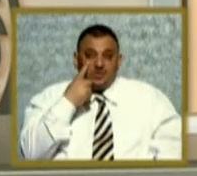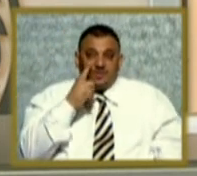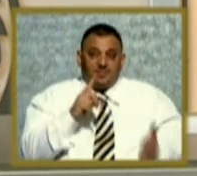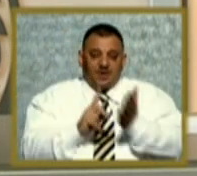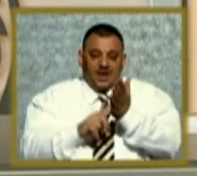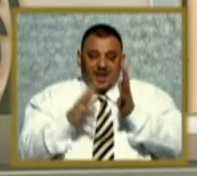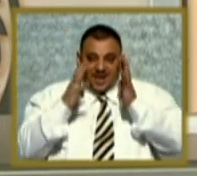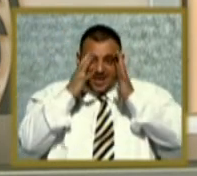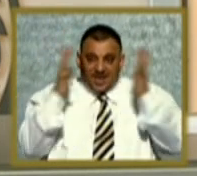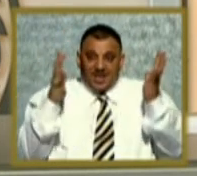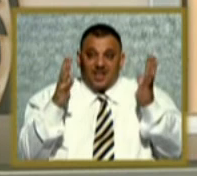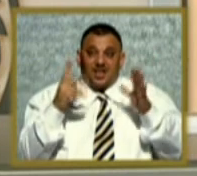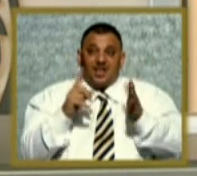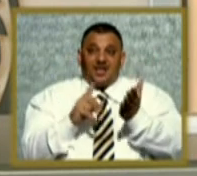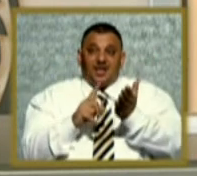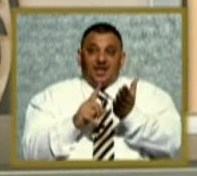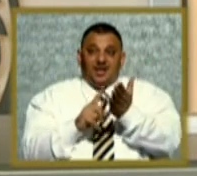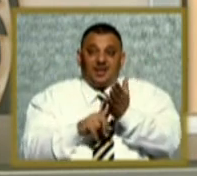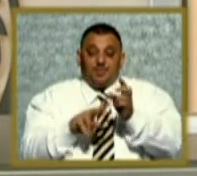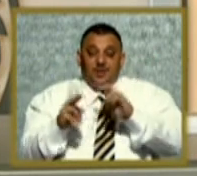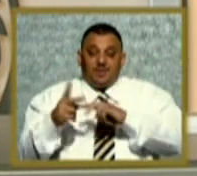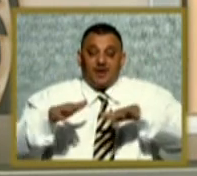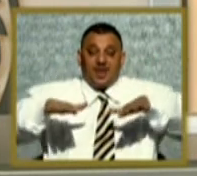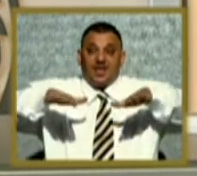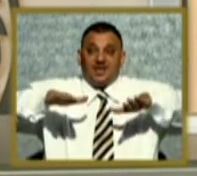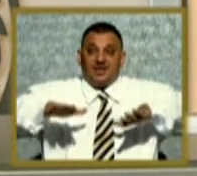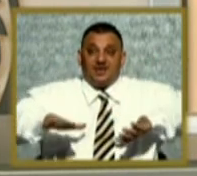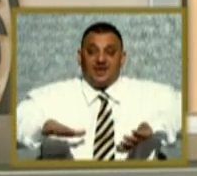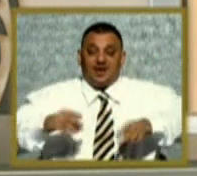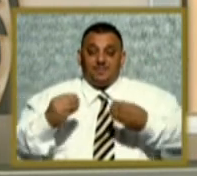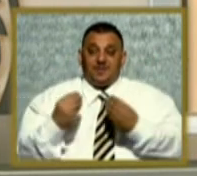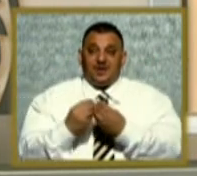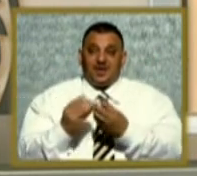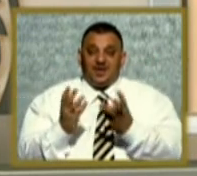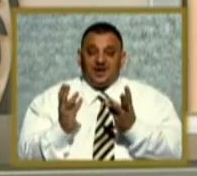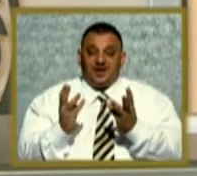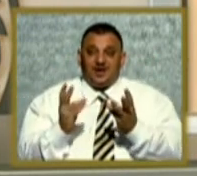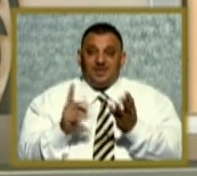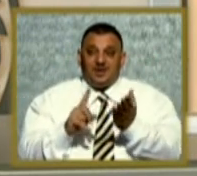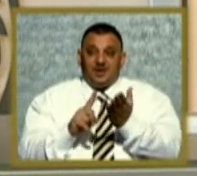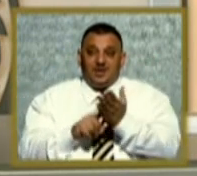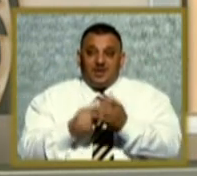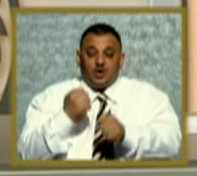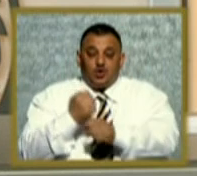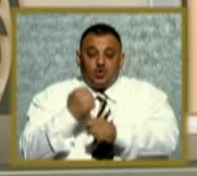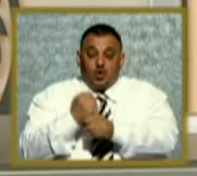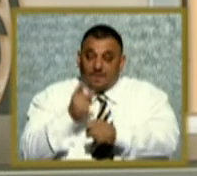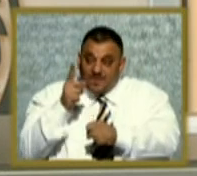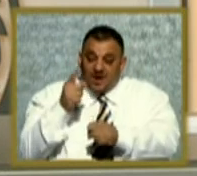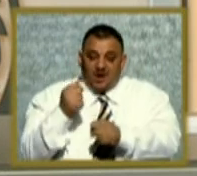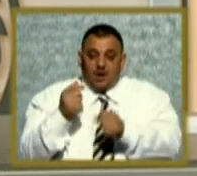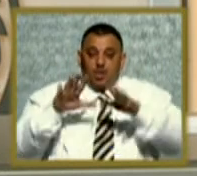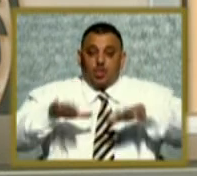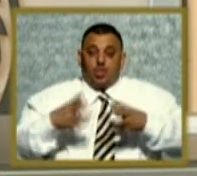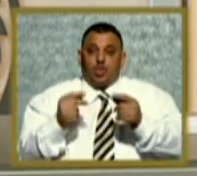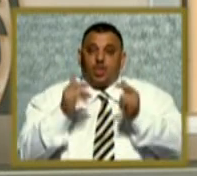العلماء من يرى بأن هذه مقيدة بالقعود، والإنسان اللي عنده أعمال عنده أشغال ما يمكن يقعد إلى إلى إلى